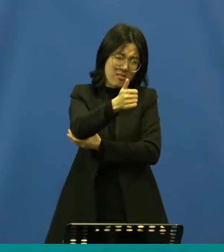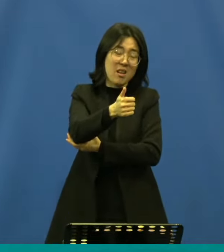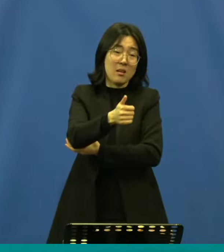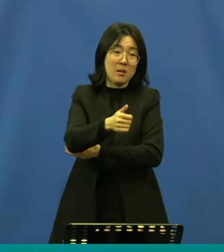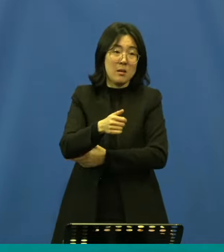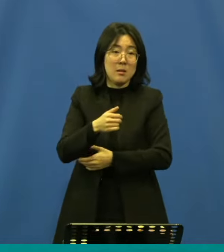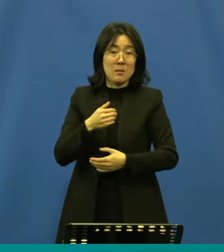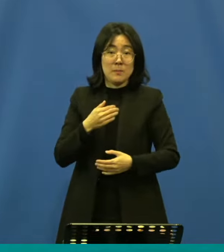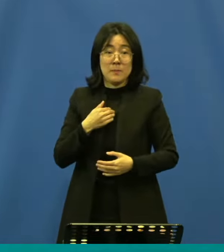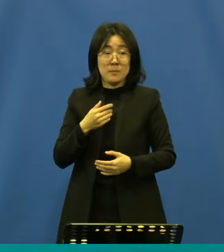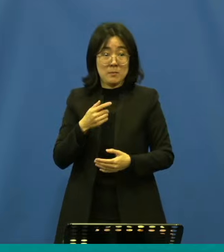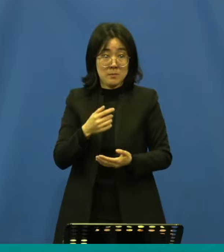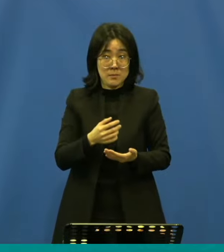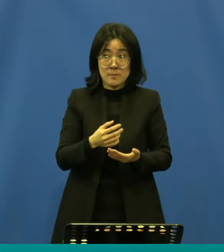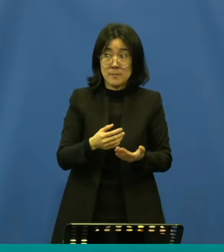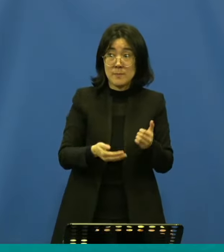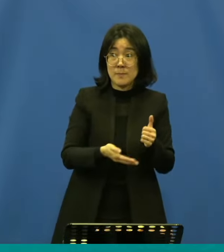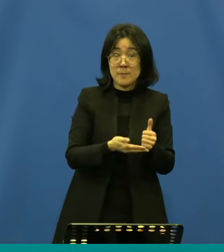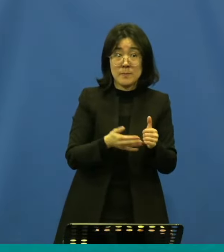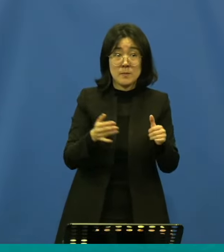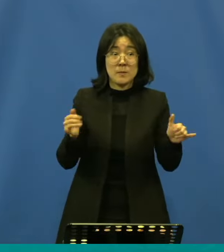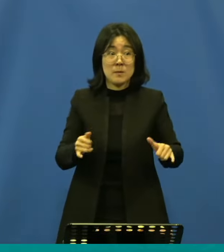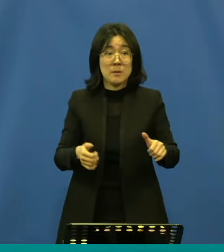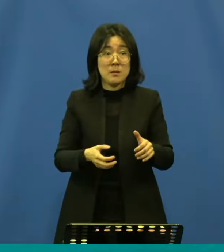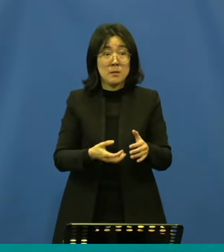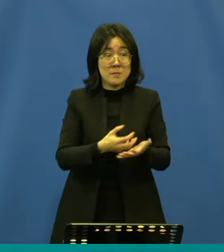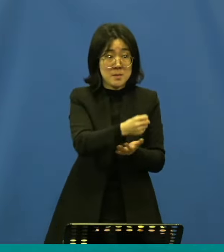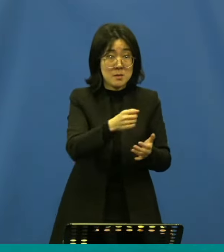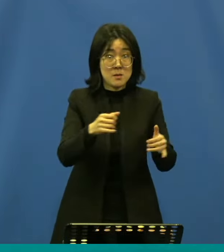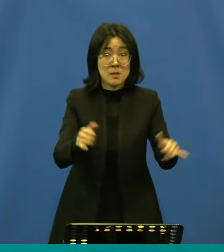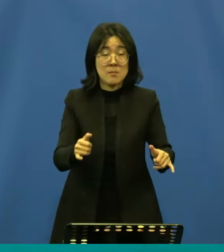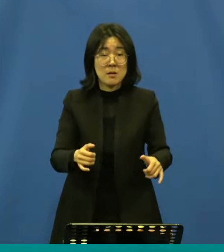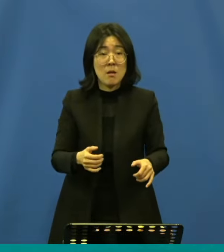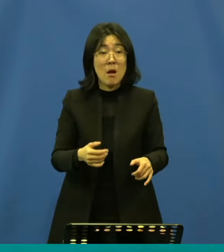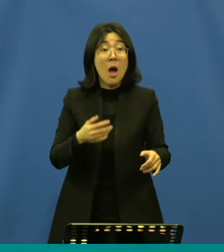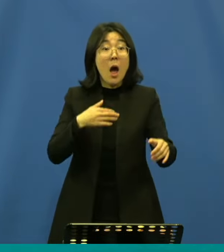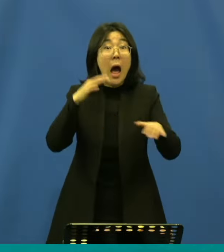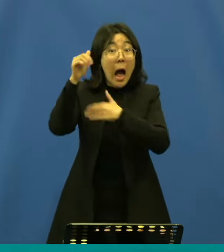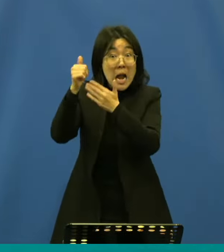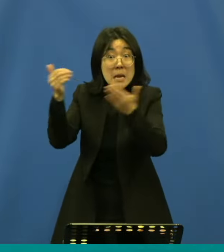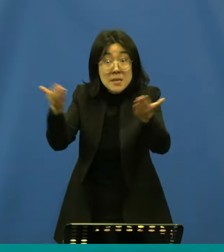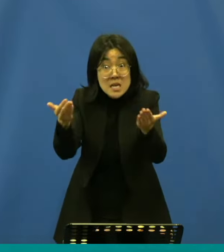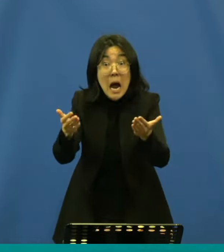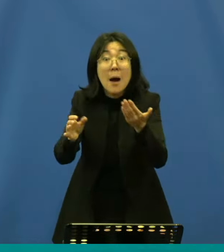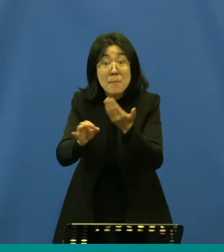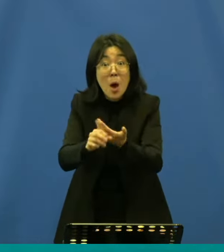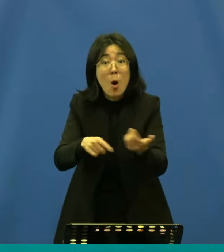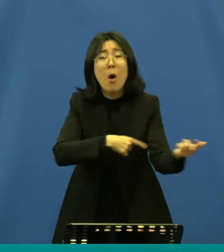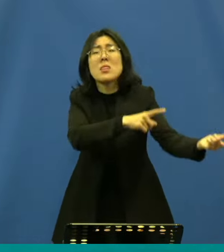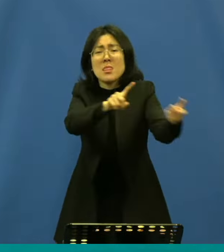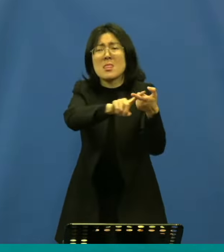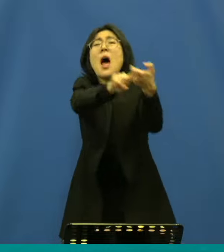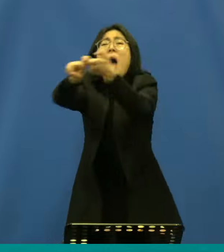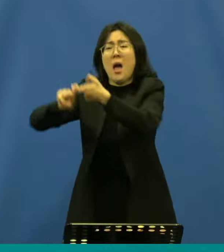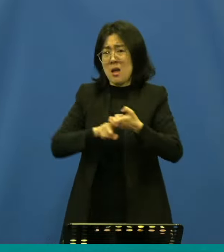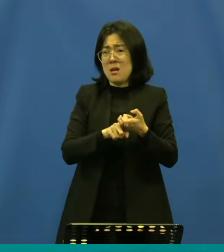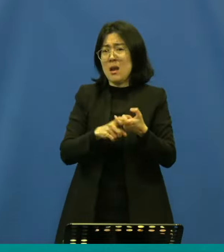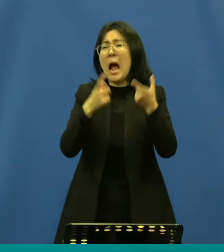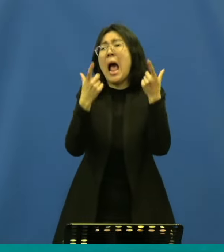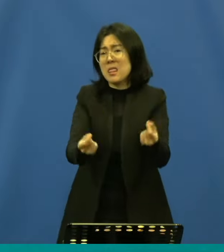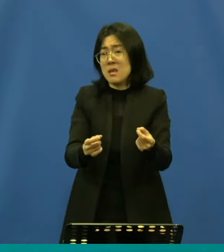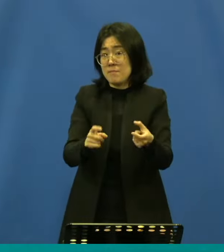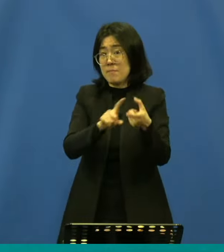누구든지 하나님의 일을 하면 격려해 주고, 그것은 같은 편인데 이 갈라버리고 갈라놓는 거예요. 사람들은 자꾸